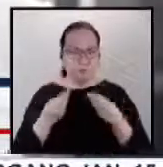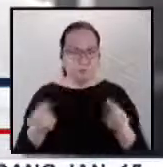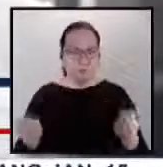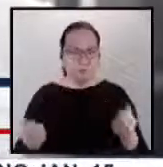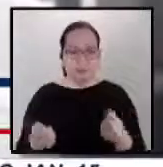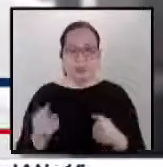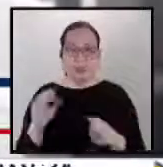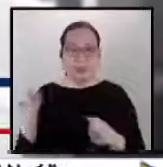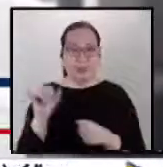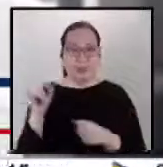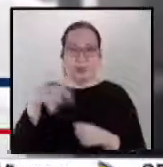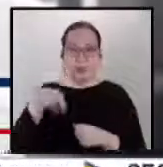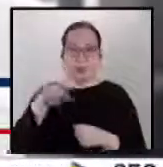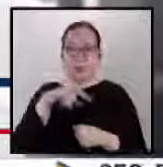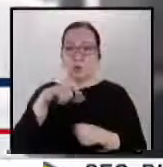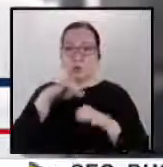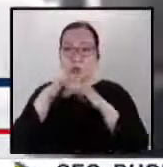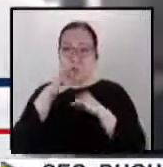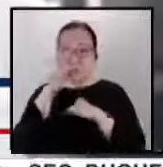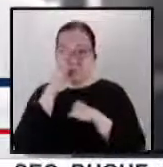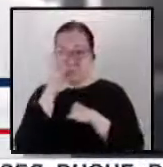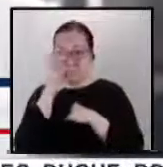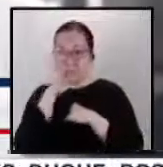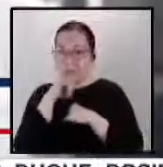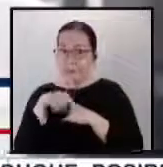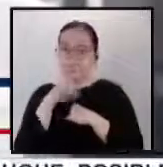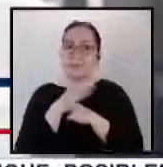sa ating mga kababayan, siguro